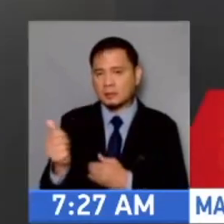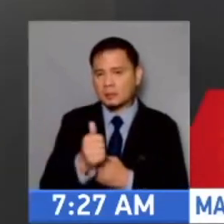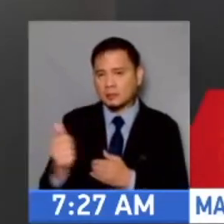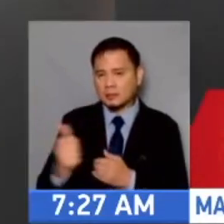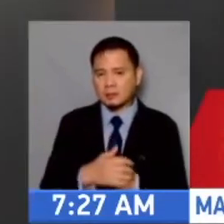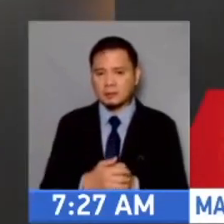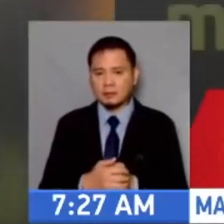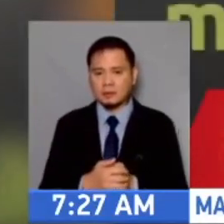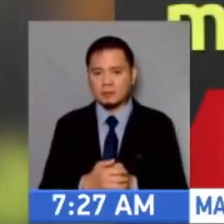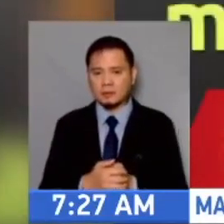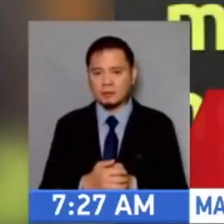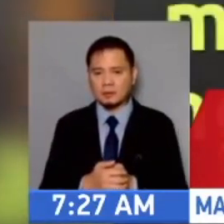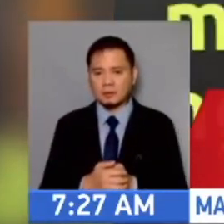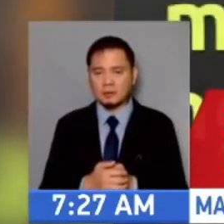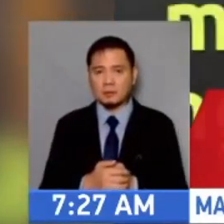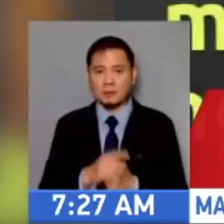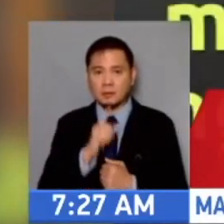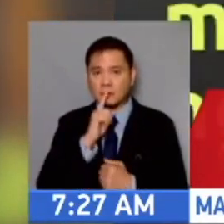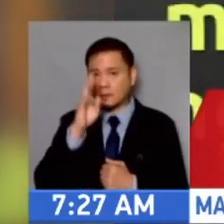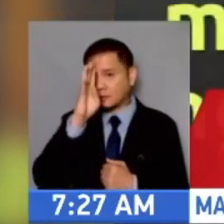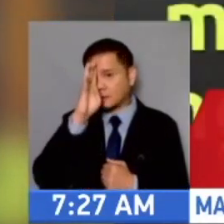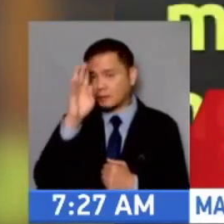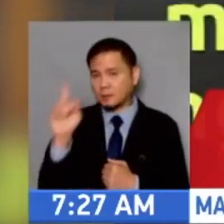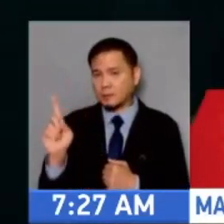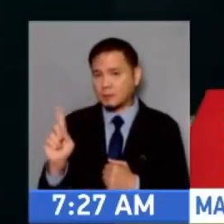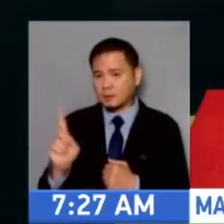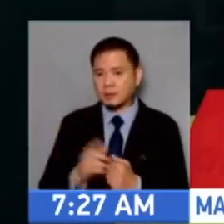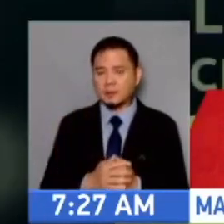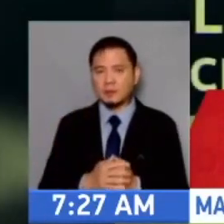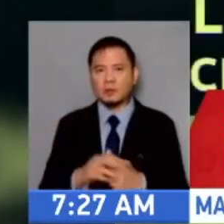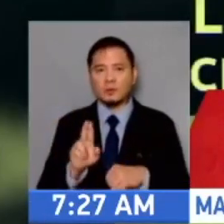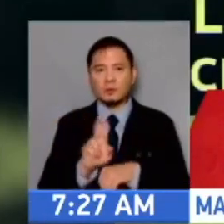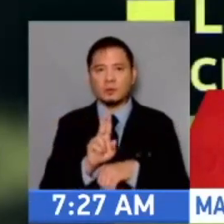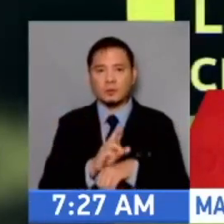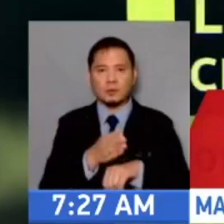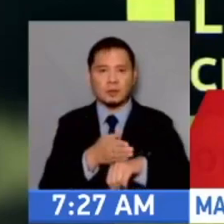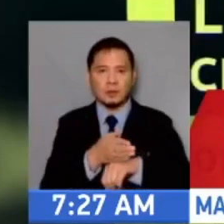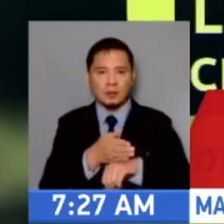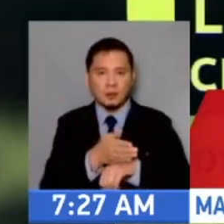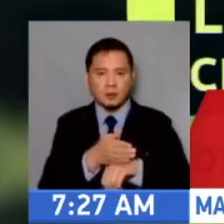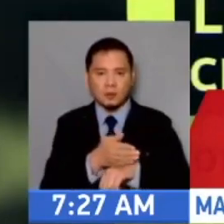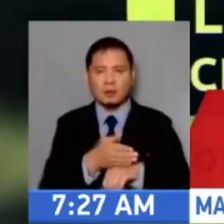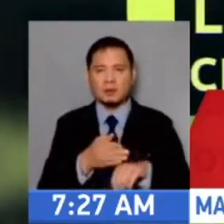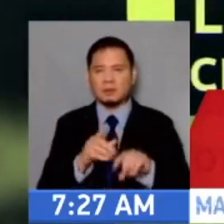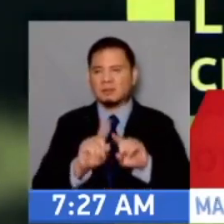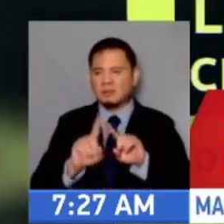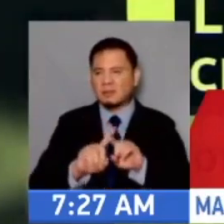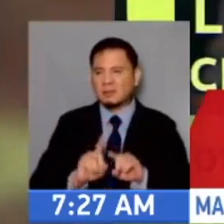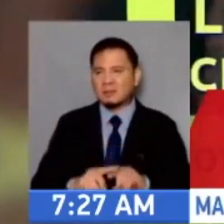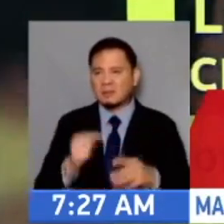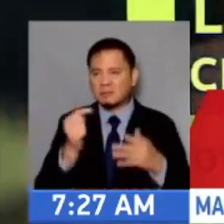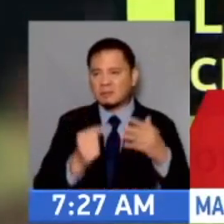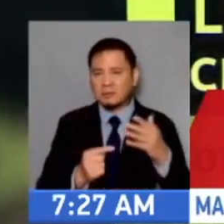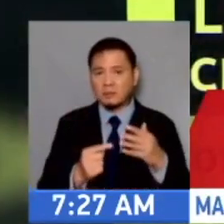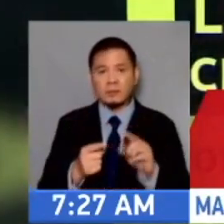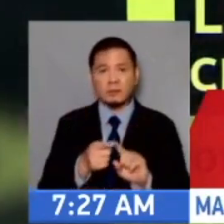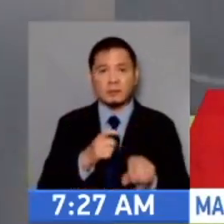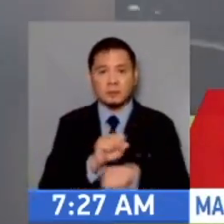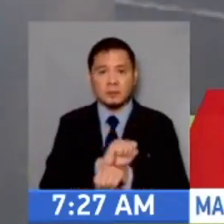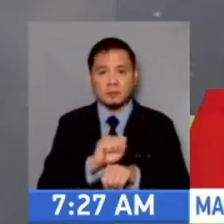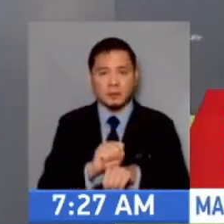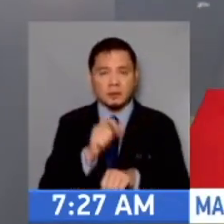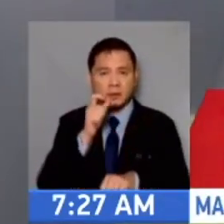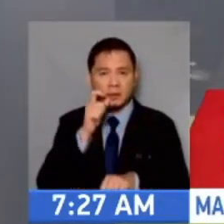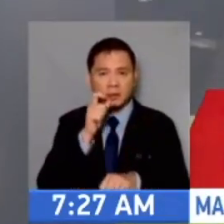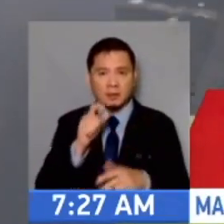imbensyon ito, gawa ang katawan ng Siklesa sa kahoy at baning na galing sa Samar, Leyte at Marinduque. Pinatatakbo ito ng